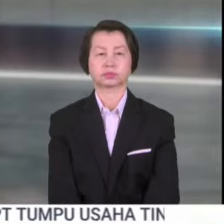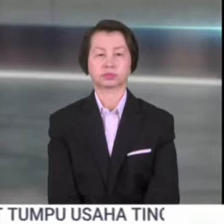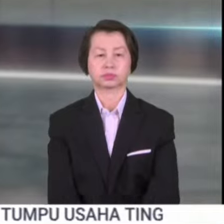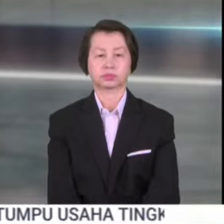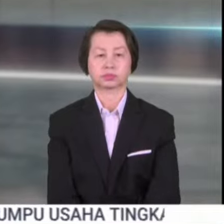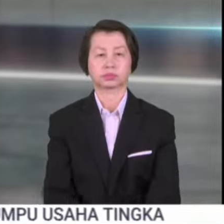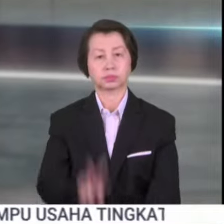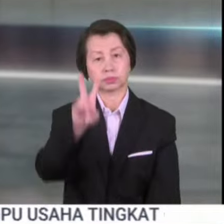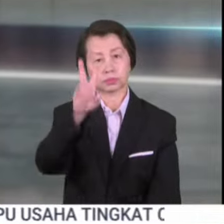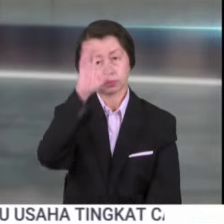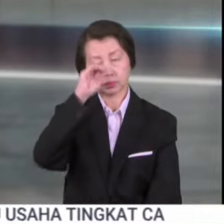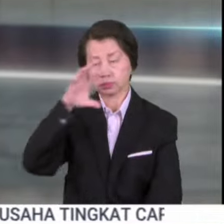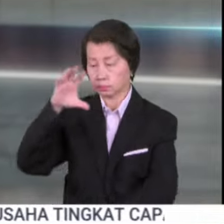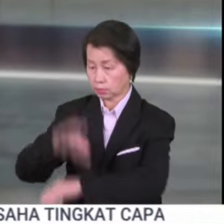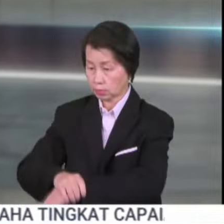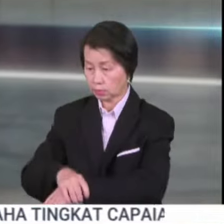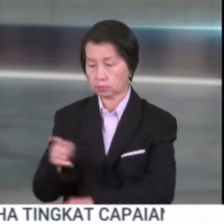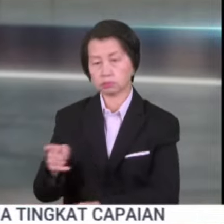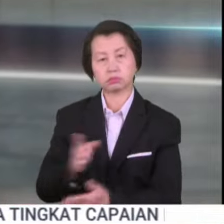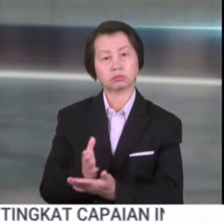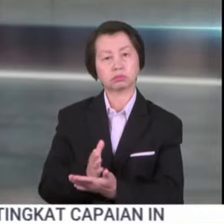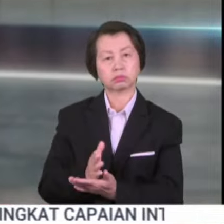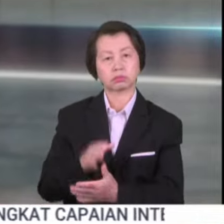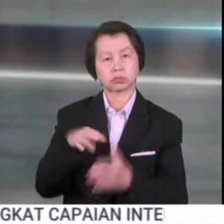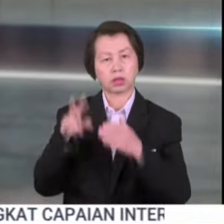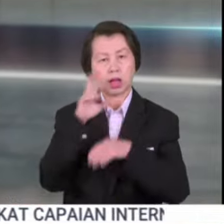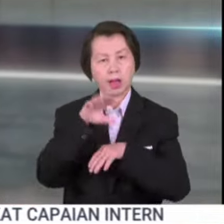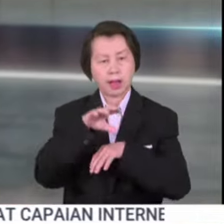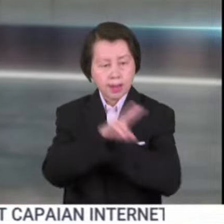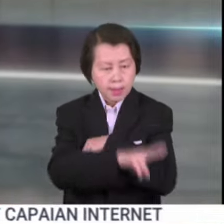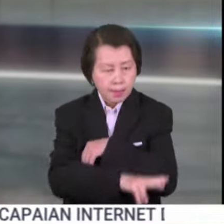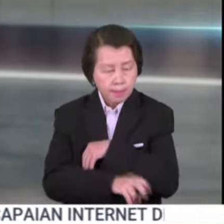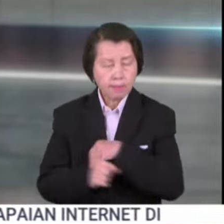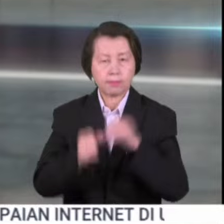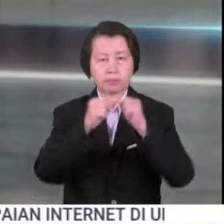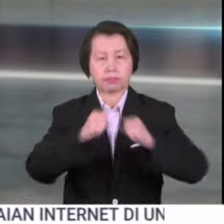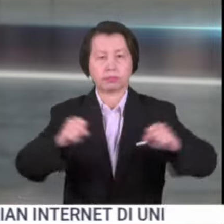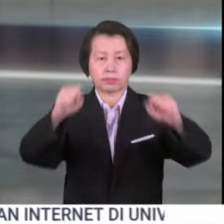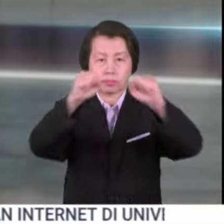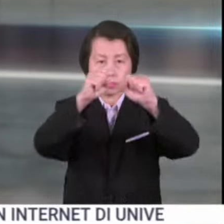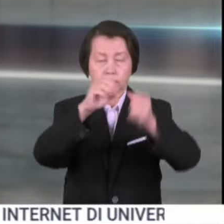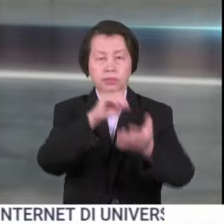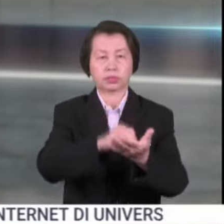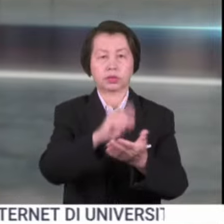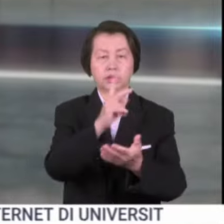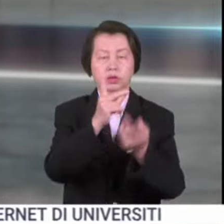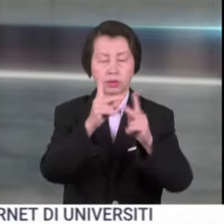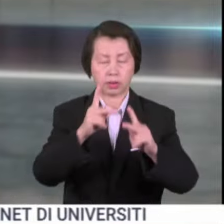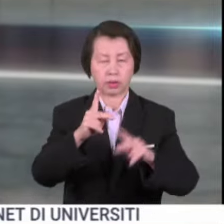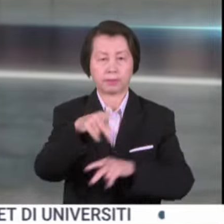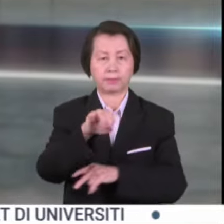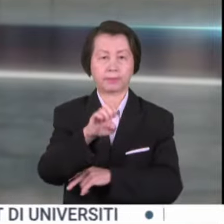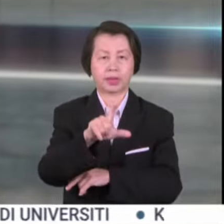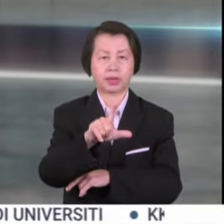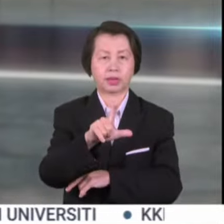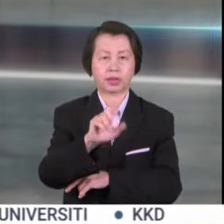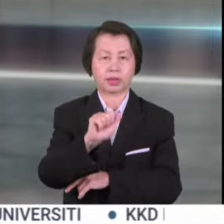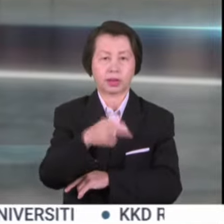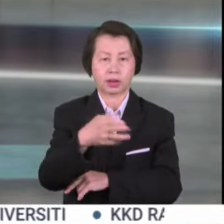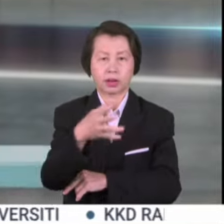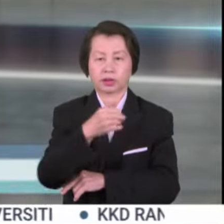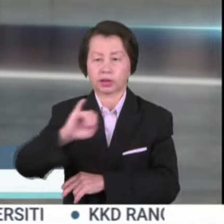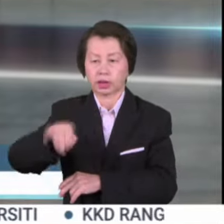dua lelaki ditahan karena disaki terlibat case pecah tabung masjid dan Surau di sekitar kuali Villa dan jempol Negeri 9